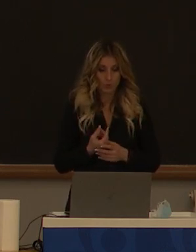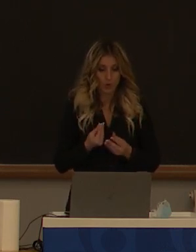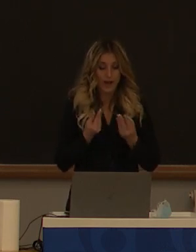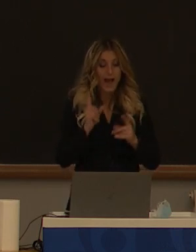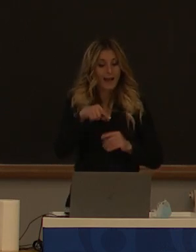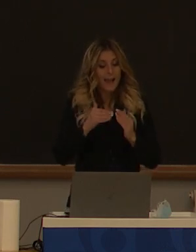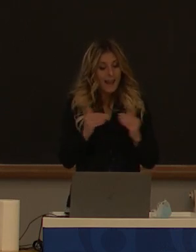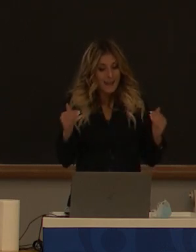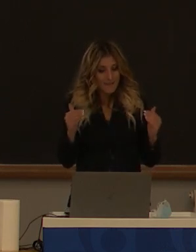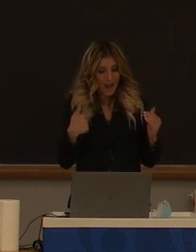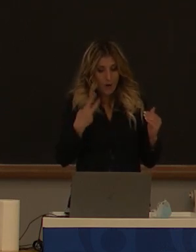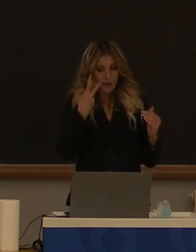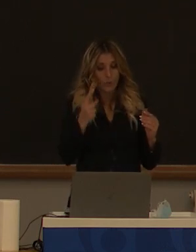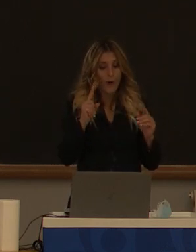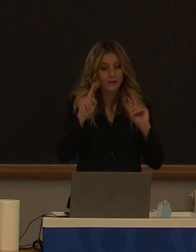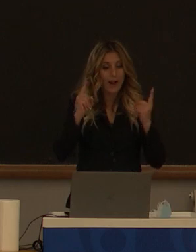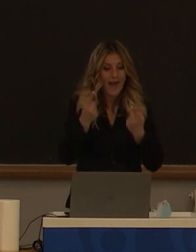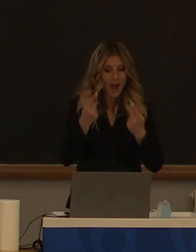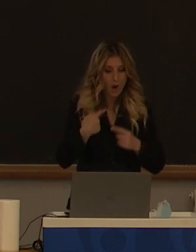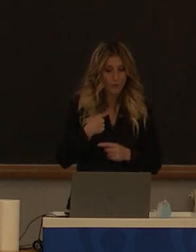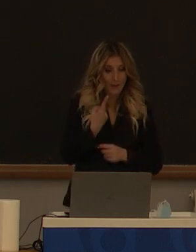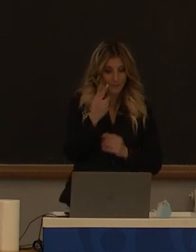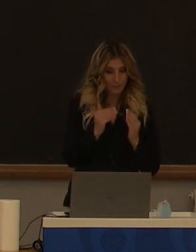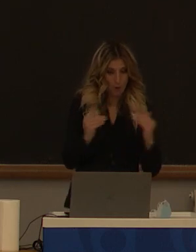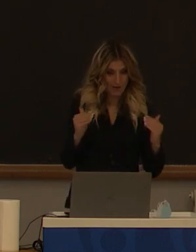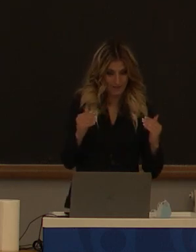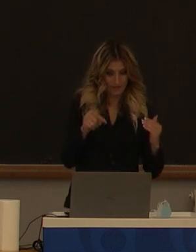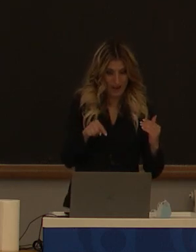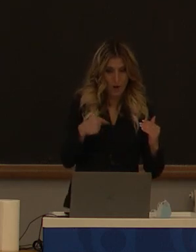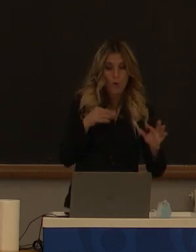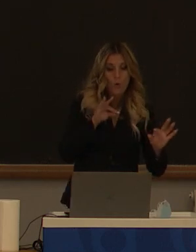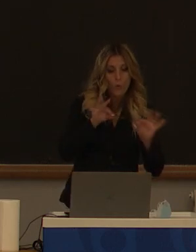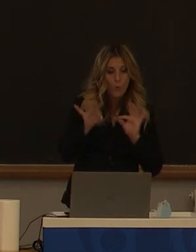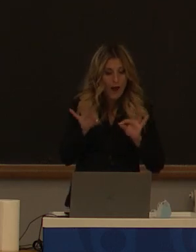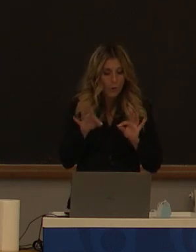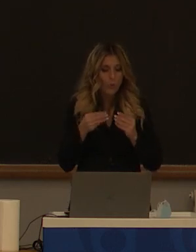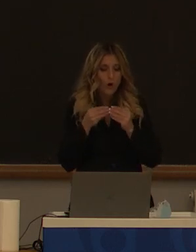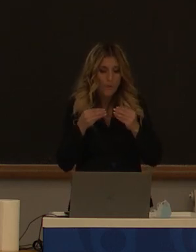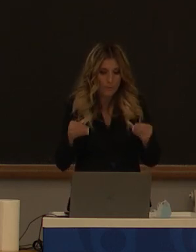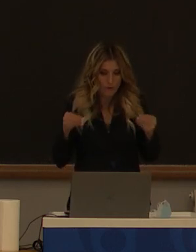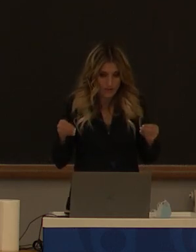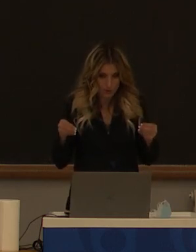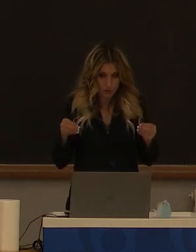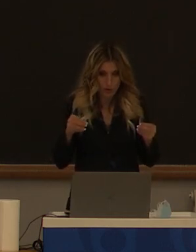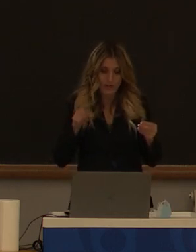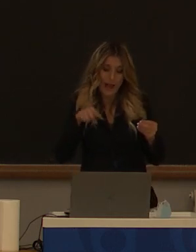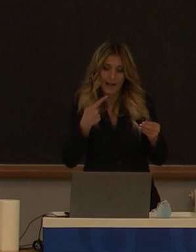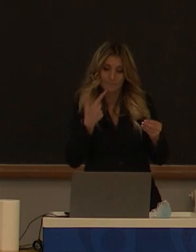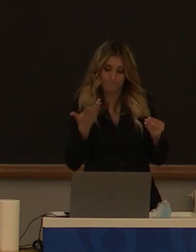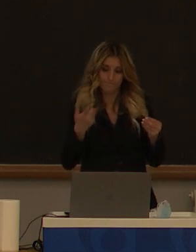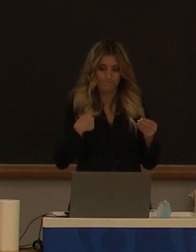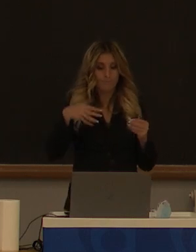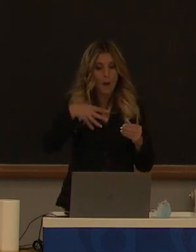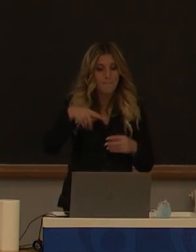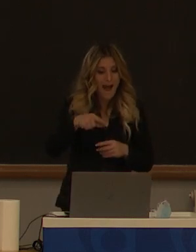a livello, diciamo, delle lauree di primo livello, soprattutto per alcune di queste professioni, anche, diciamo così, dei